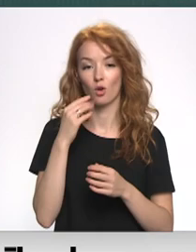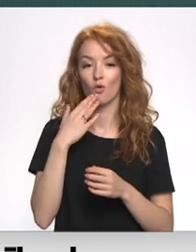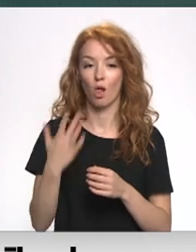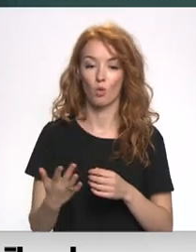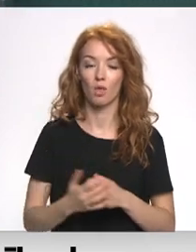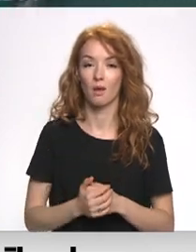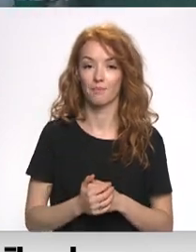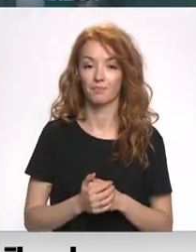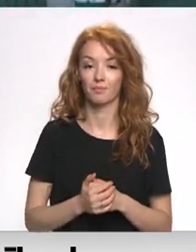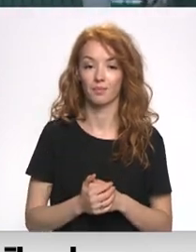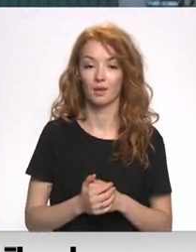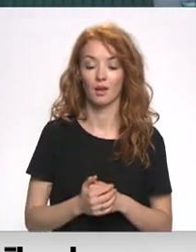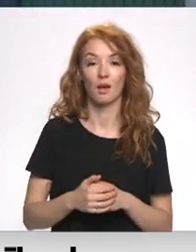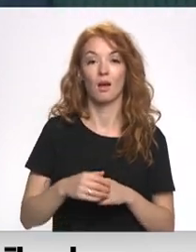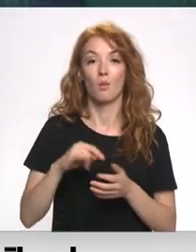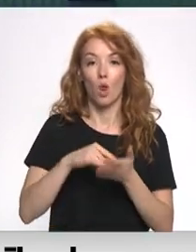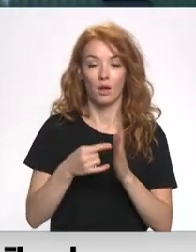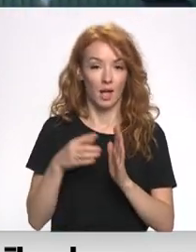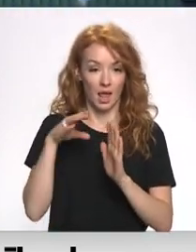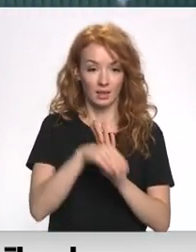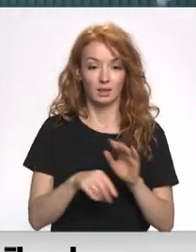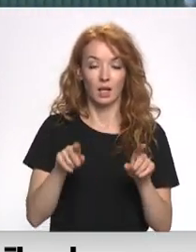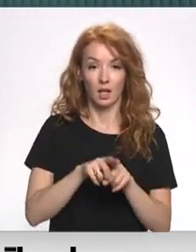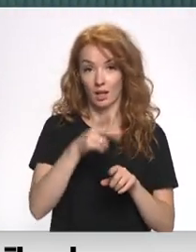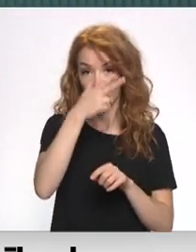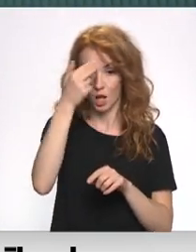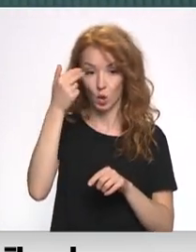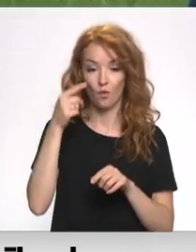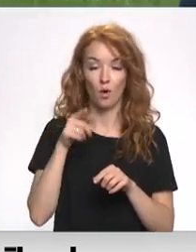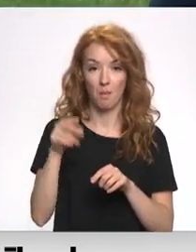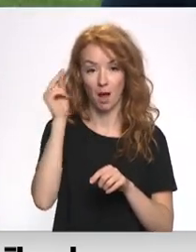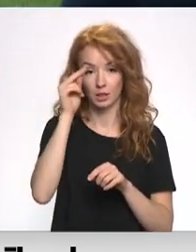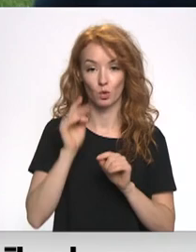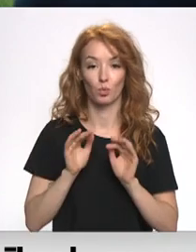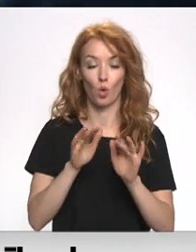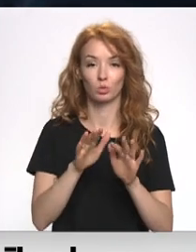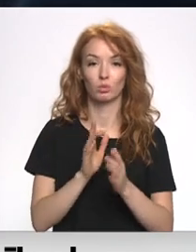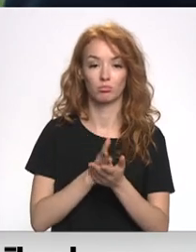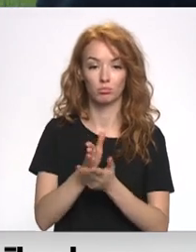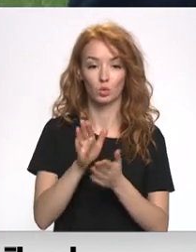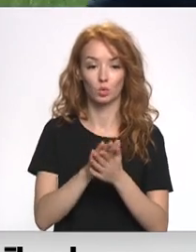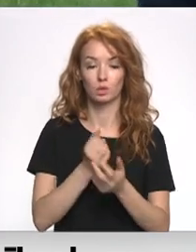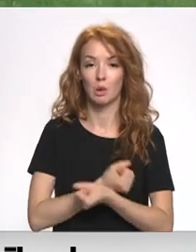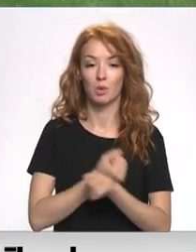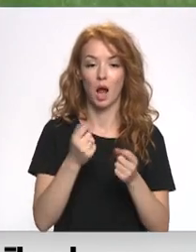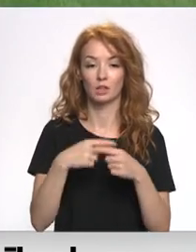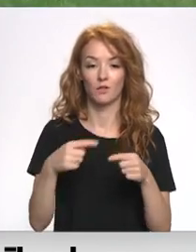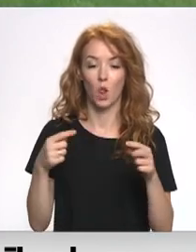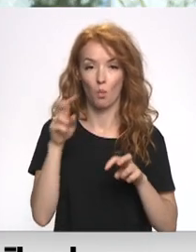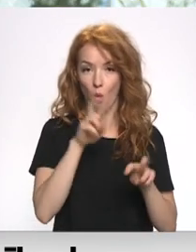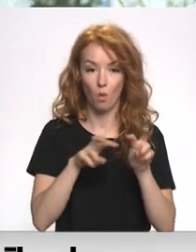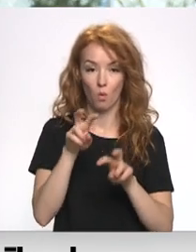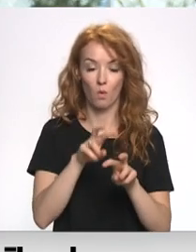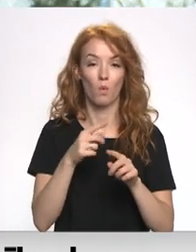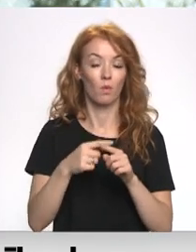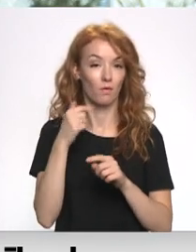valodā. Līdz ar Latviju projektā iesaistījusies arī Lietuva, kur mācību process vērsts uz sprākstvielu un munīciju meklēšanu. Ar